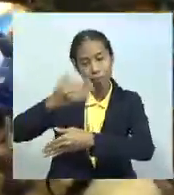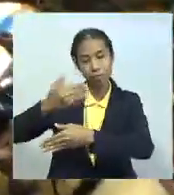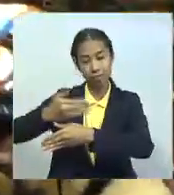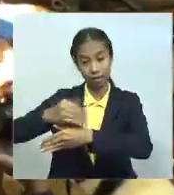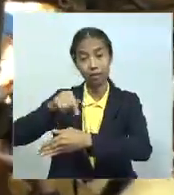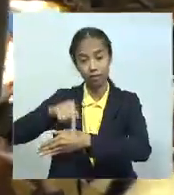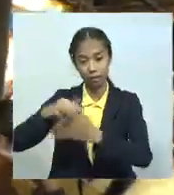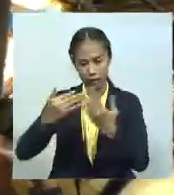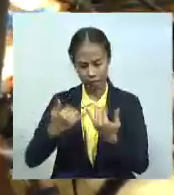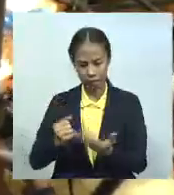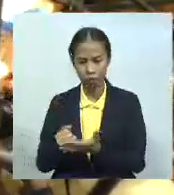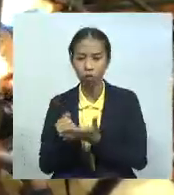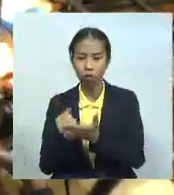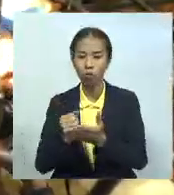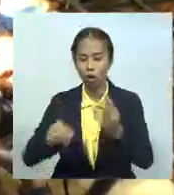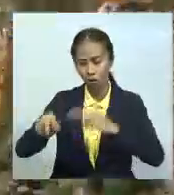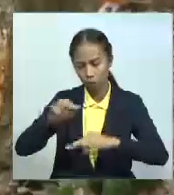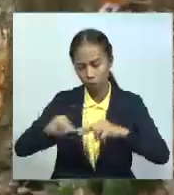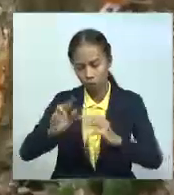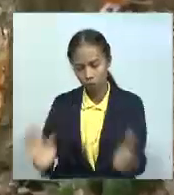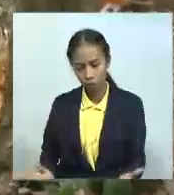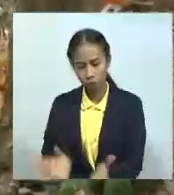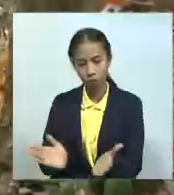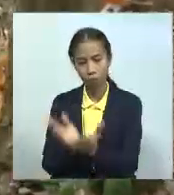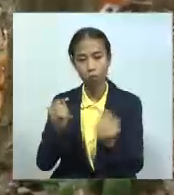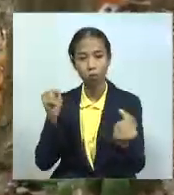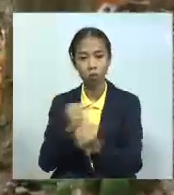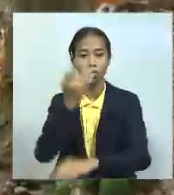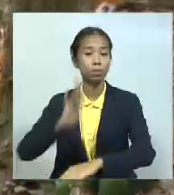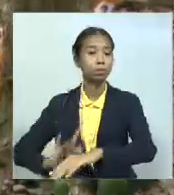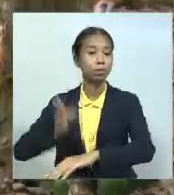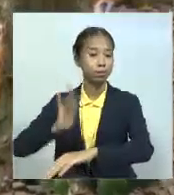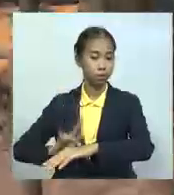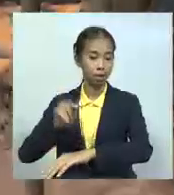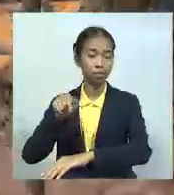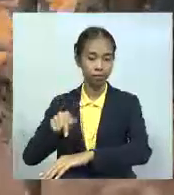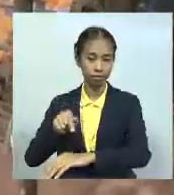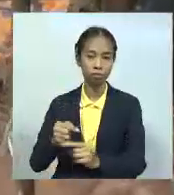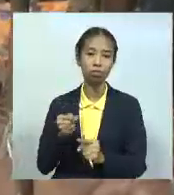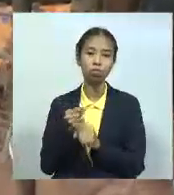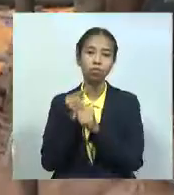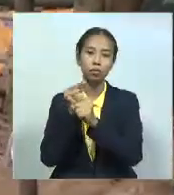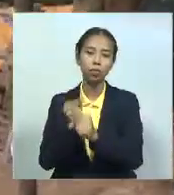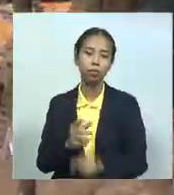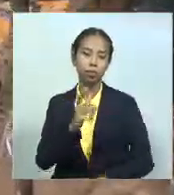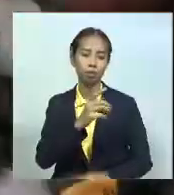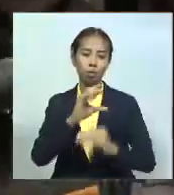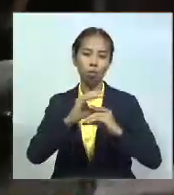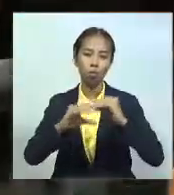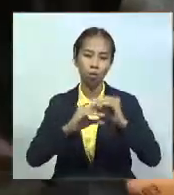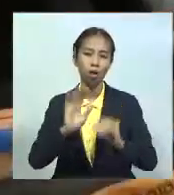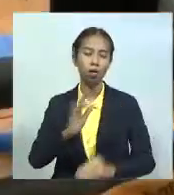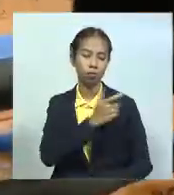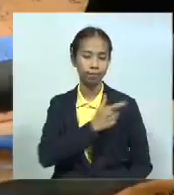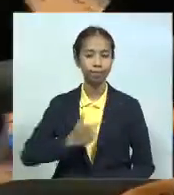างความตระหนักในการอนุรักษ์แหล่งน้ำธรรมชาติอันเป็นการสืบสานรักษาต่อยอดตามพระราชปณิธานพระบาทสมเด็จพระเ